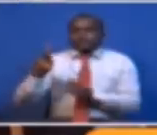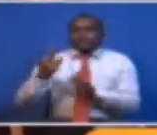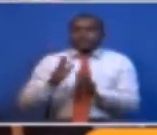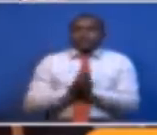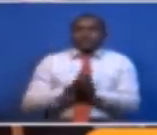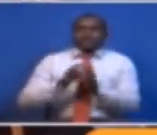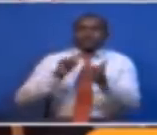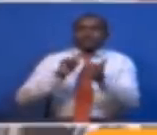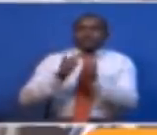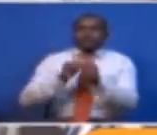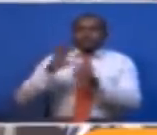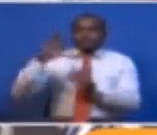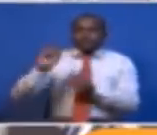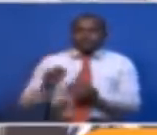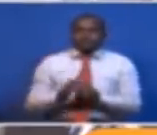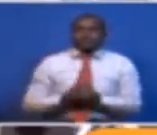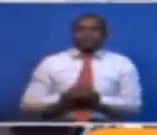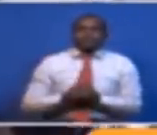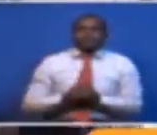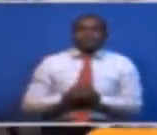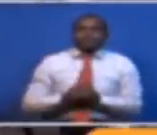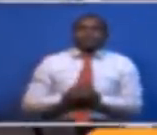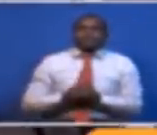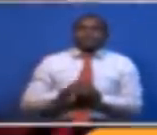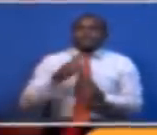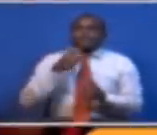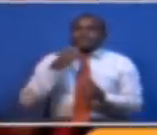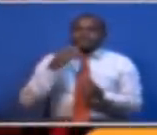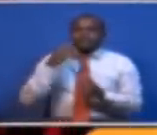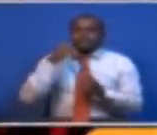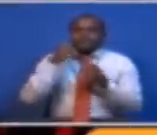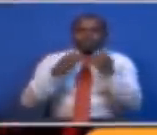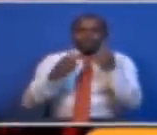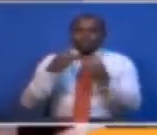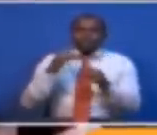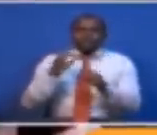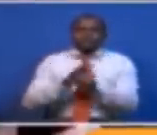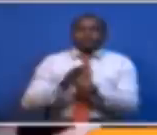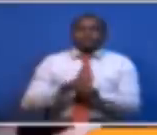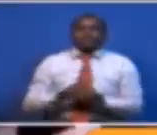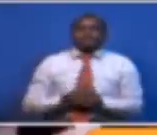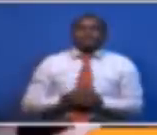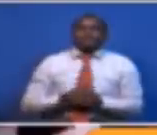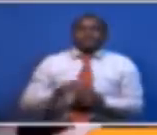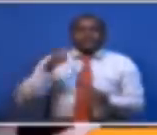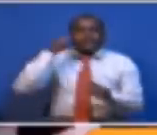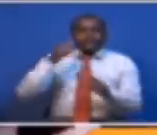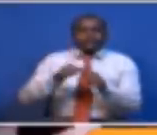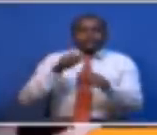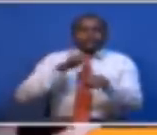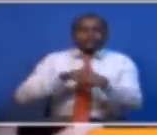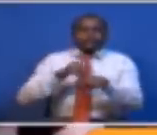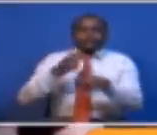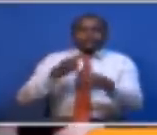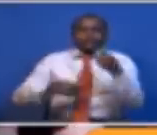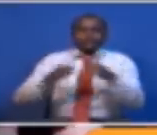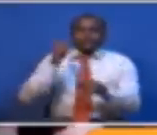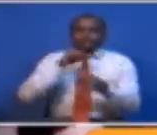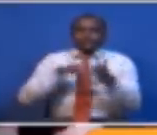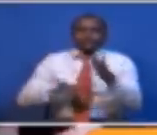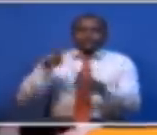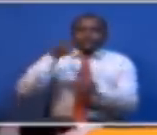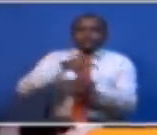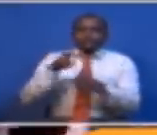Echesa. Wanariadha walimwomboleza Bett huku akikumbwa na majonzi. I remember when he won the adults. He did